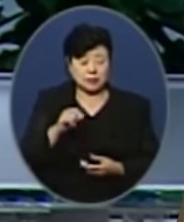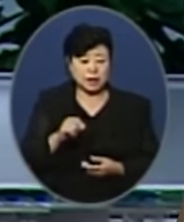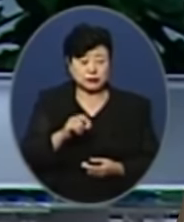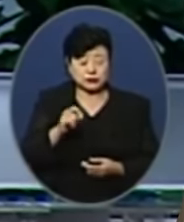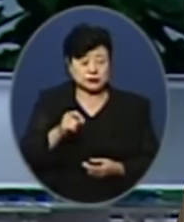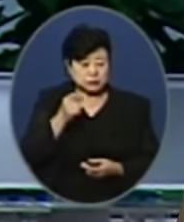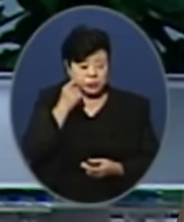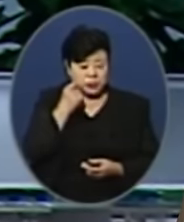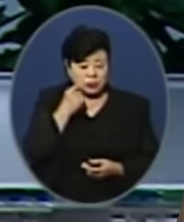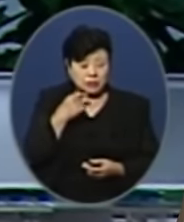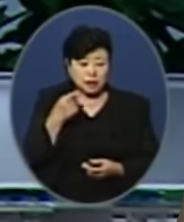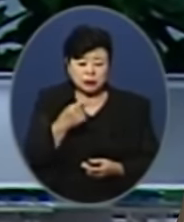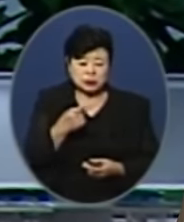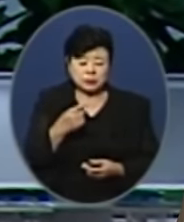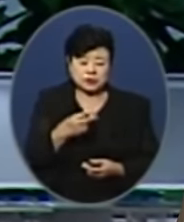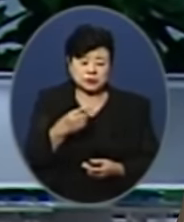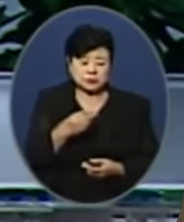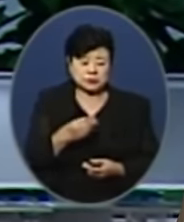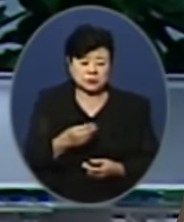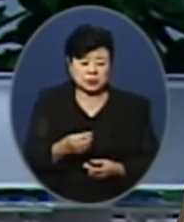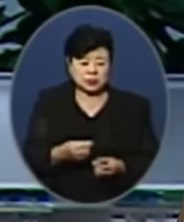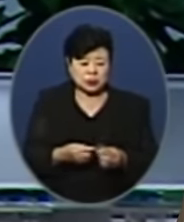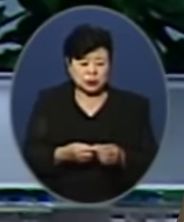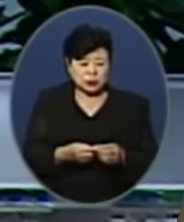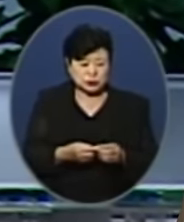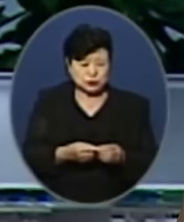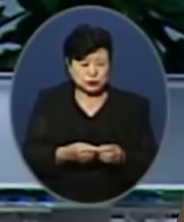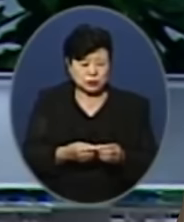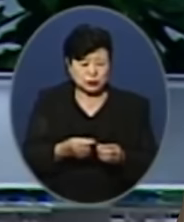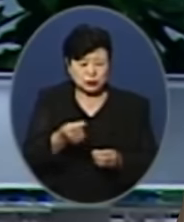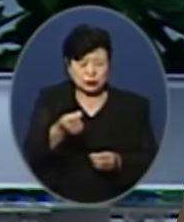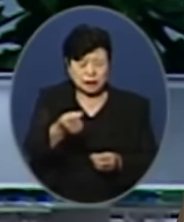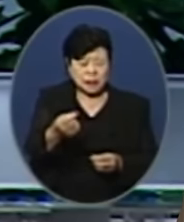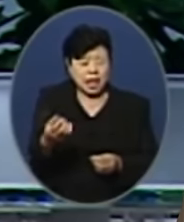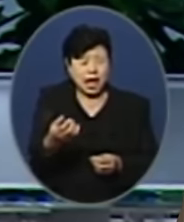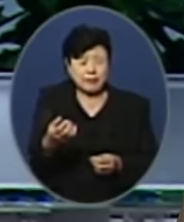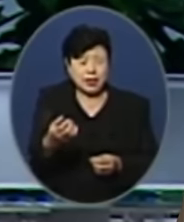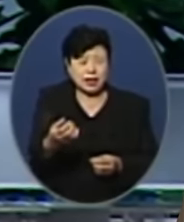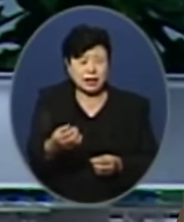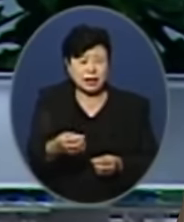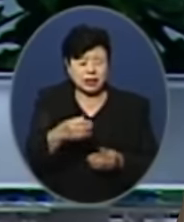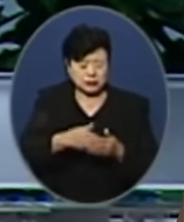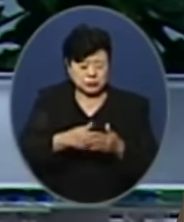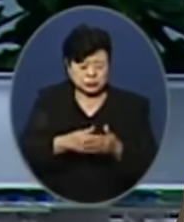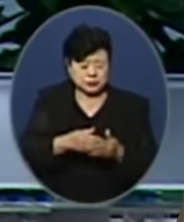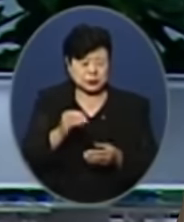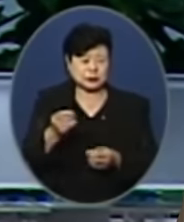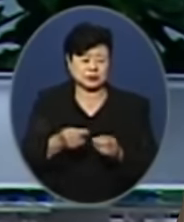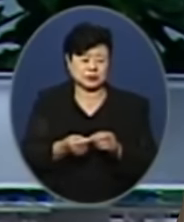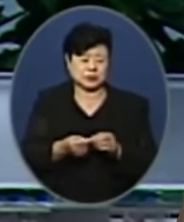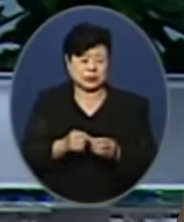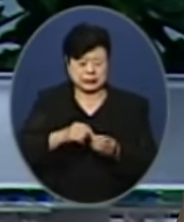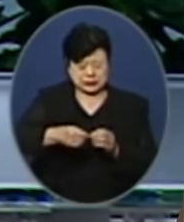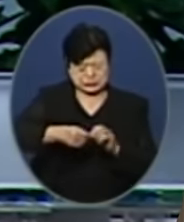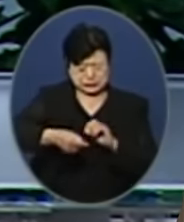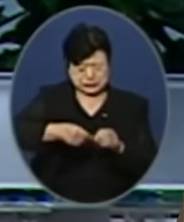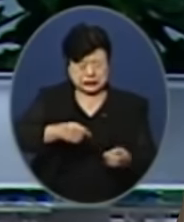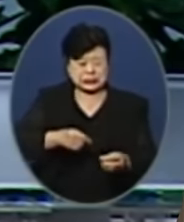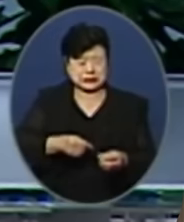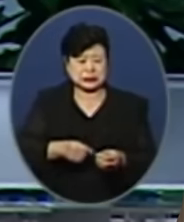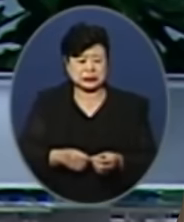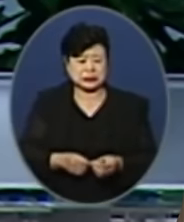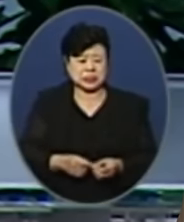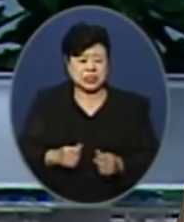만분을 못 쓰고 몇천분을 썼는데 손바닥이 손가락이 다 벗겨졌어요.